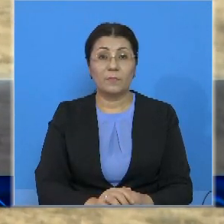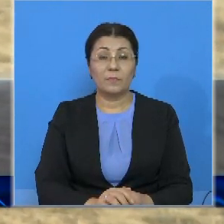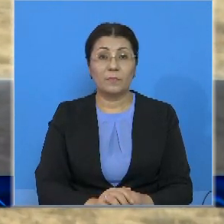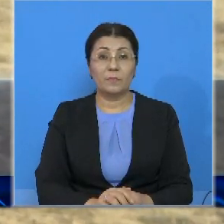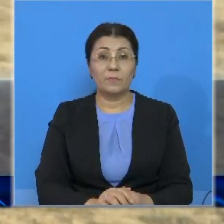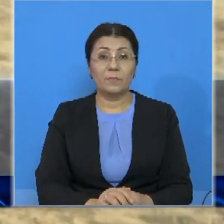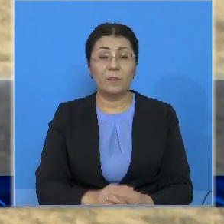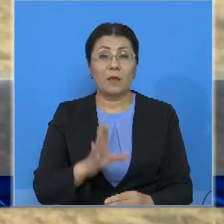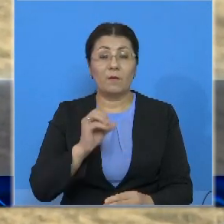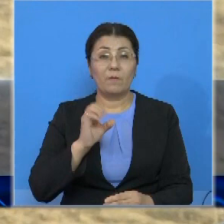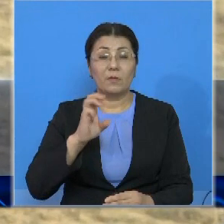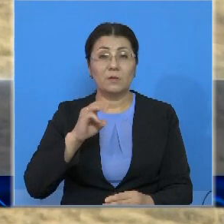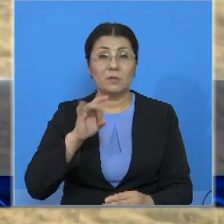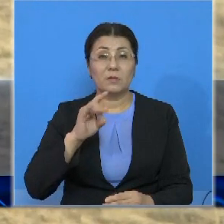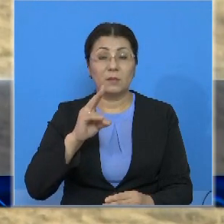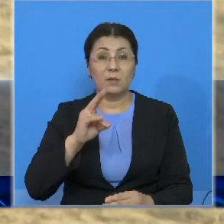Австрияның Вестерн деген